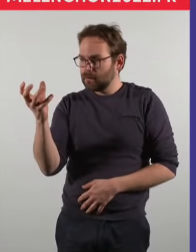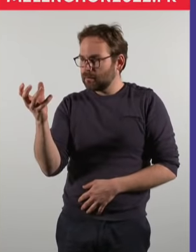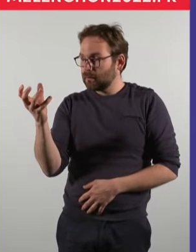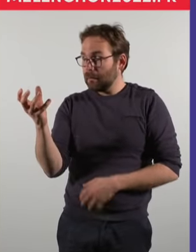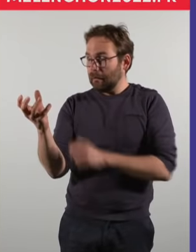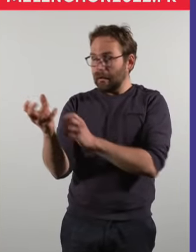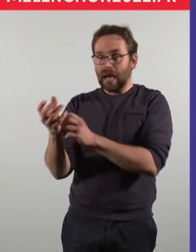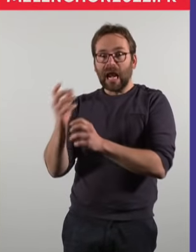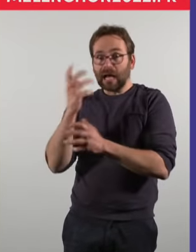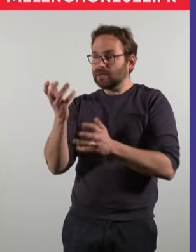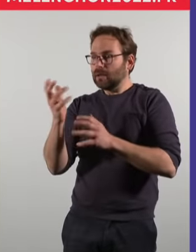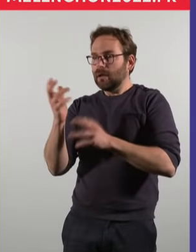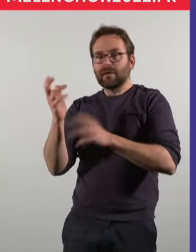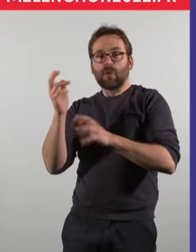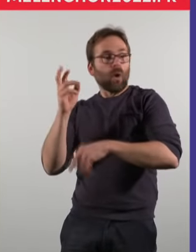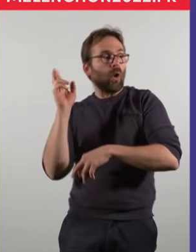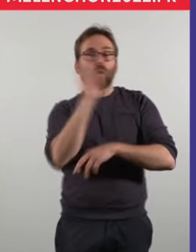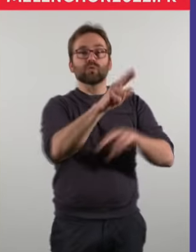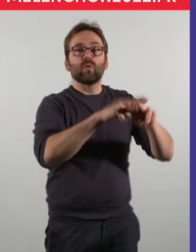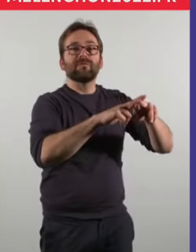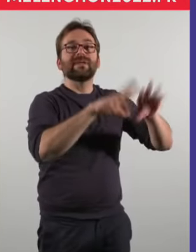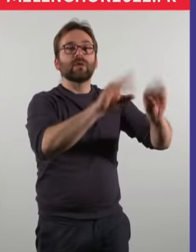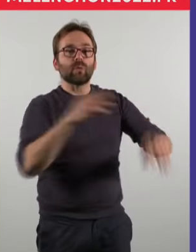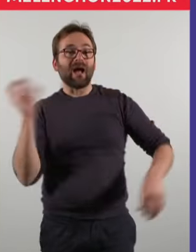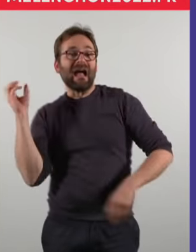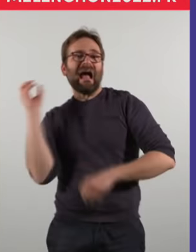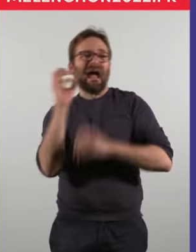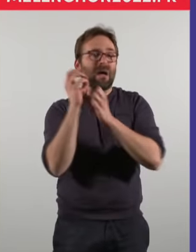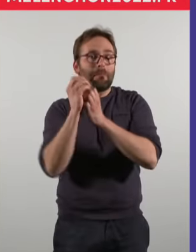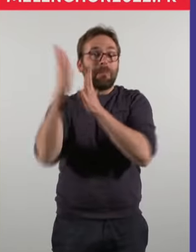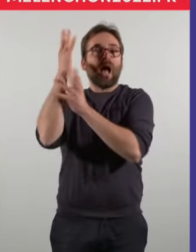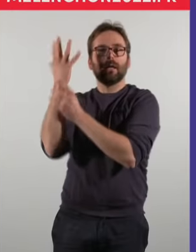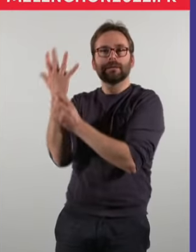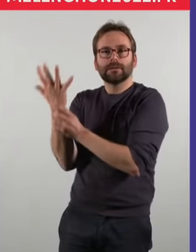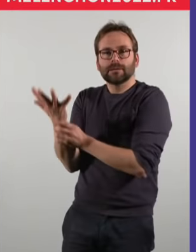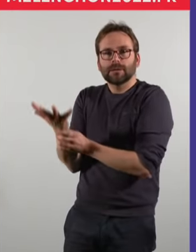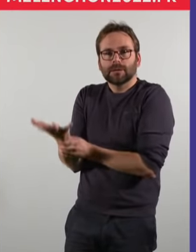la grenade pour la balancer où il n'y avait personne. Et c'est là que ça a explosé.